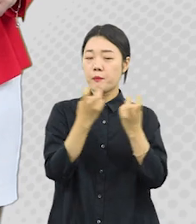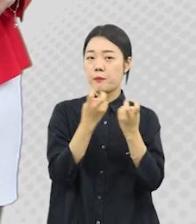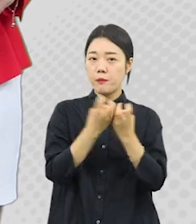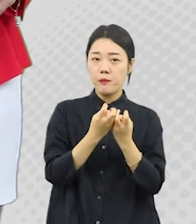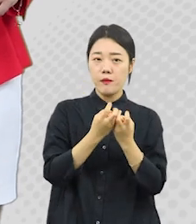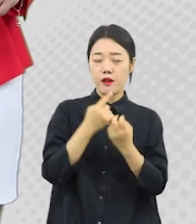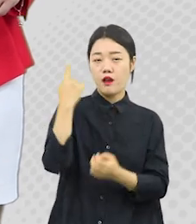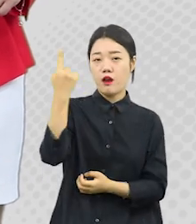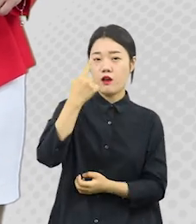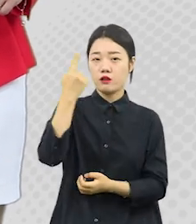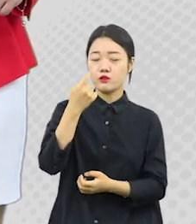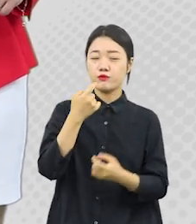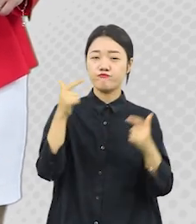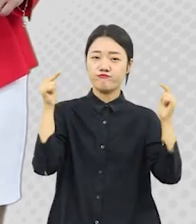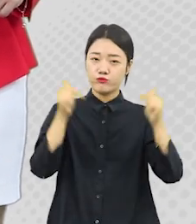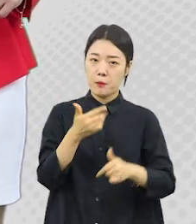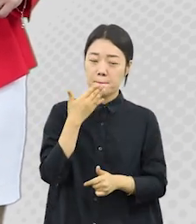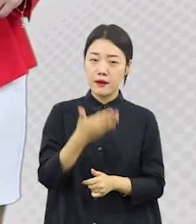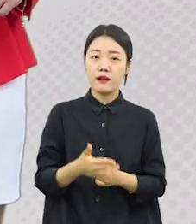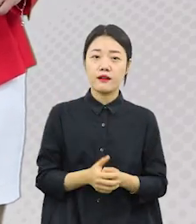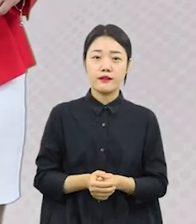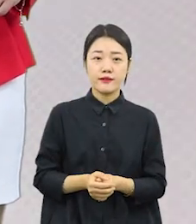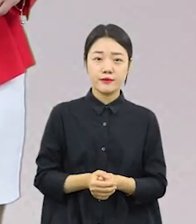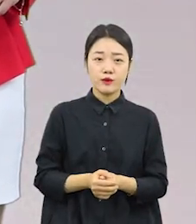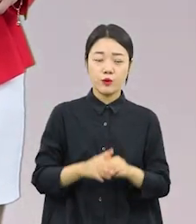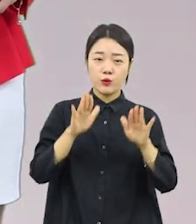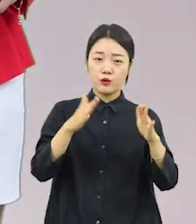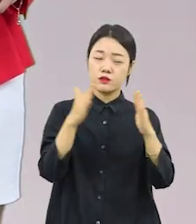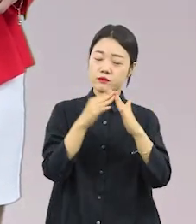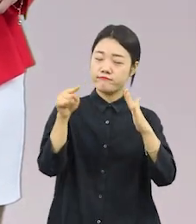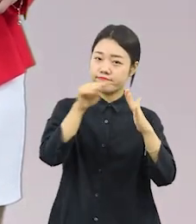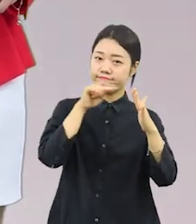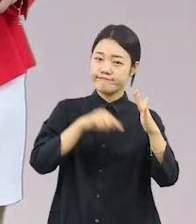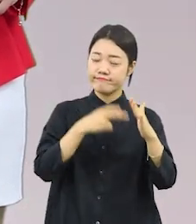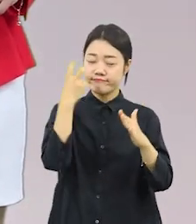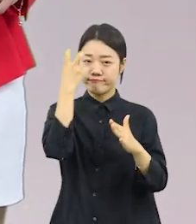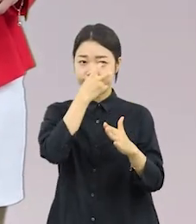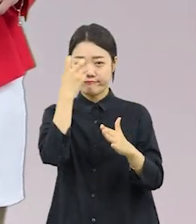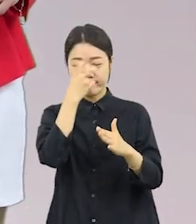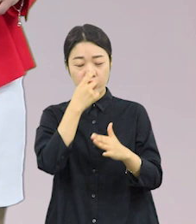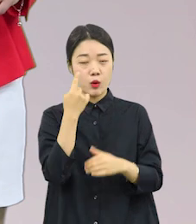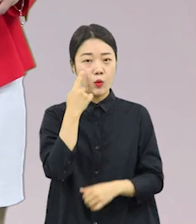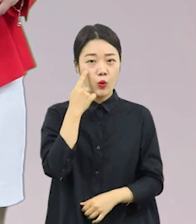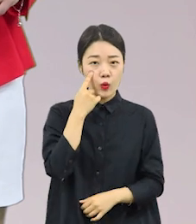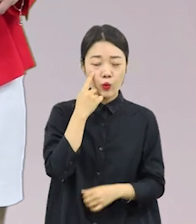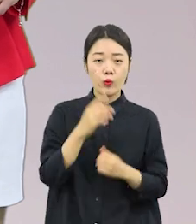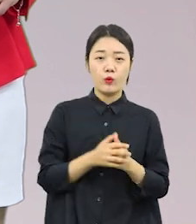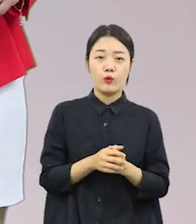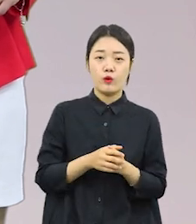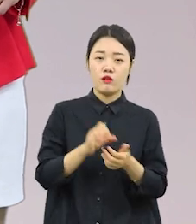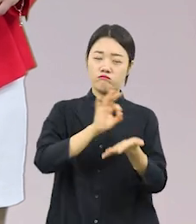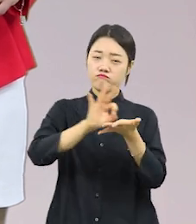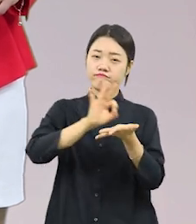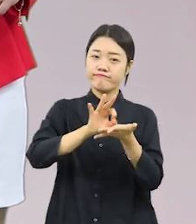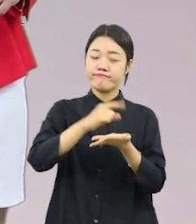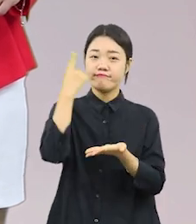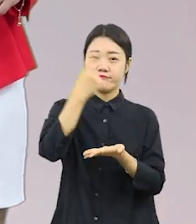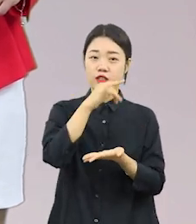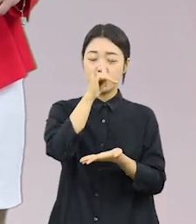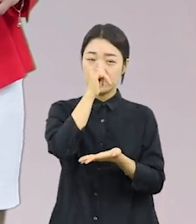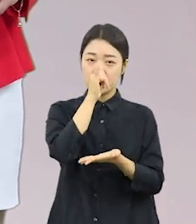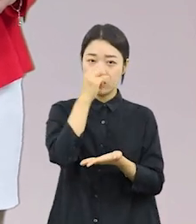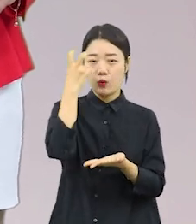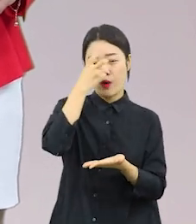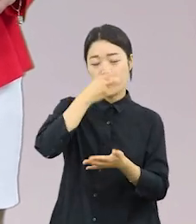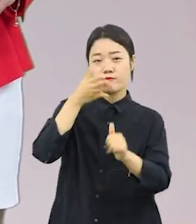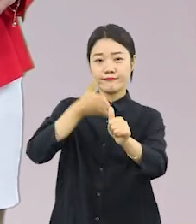방법으로 에너지를 손쉽게 아낄 수 있습니다. 오늘 집안 곳곳에 설치된 가전제품을 둘러보고 낭비되는 전기가 없는지